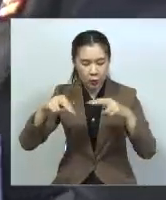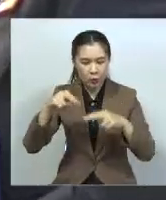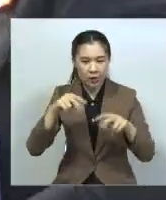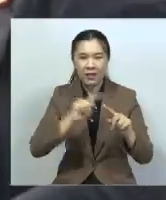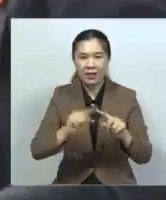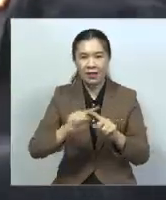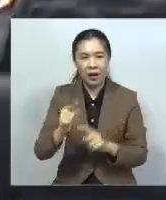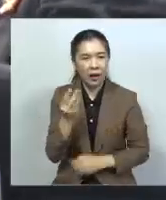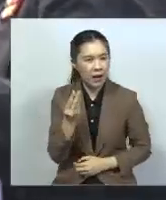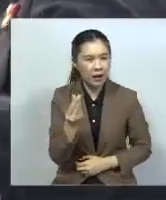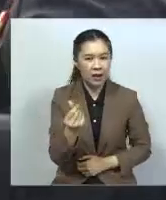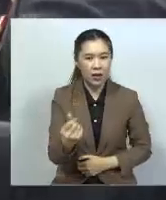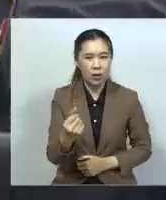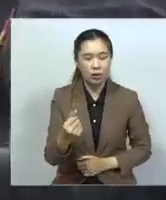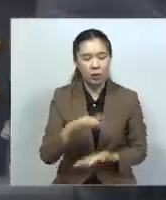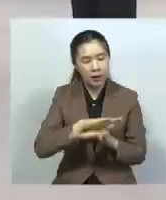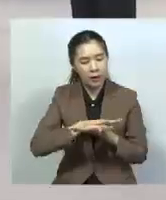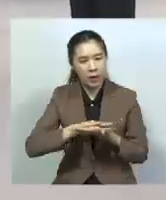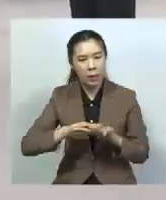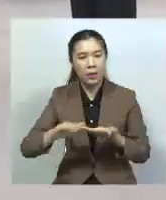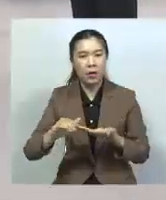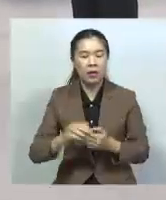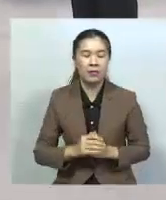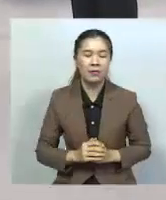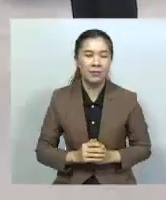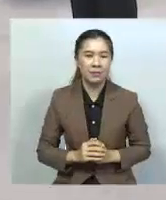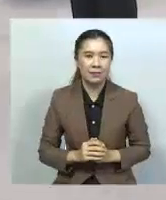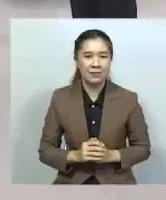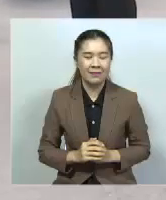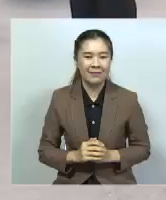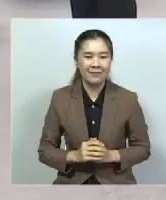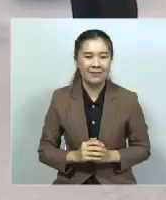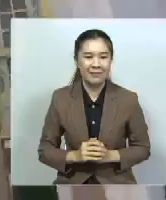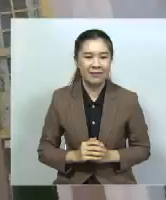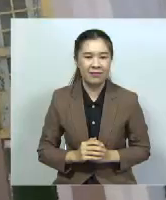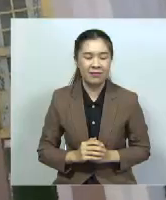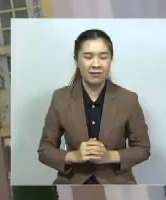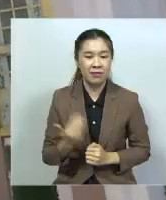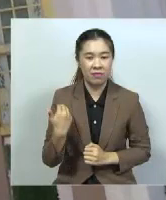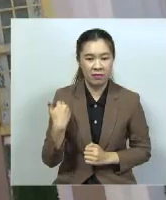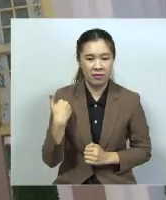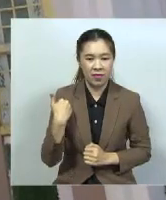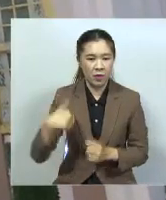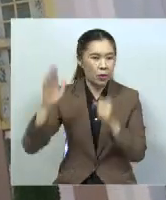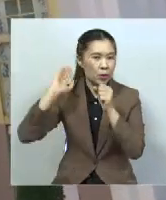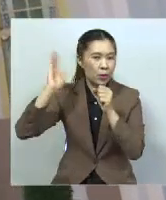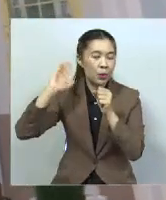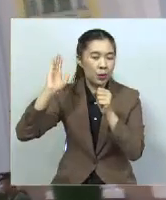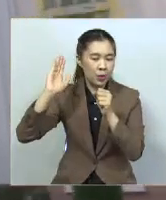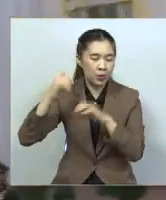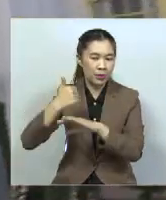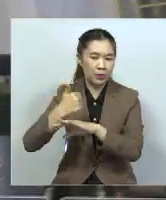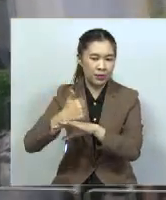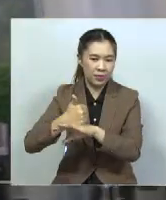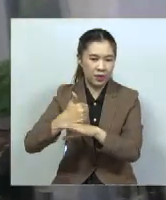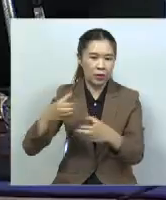ที่ต้องทำอย่างรวดเร็วและให้เป็นไปด้วยความเรียบร้อยพึงพอใจสูงสุดด้านพลตรีกฤตจันทรนิยมโฆษกกองบัญชาการกองทัพ